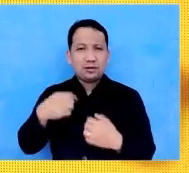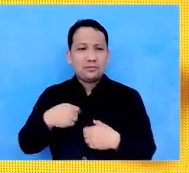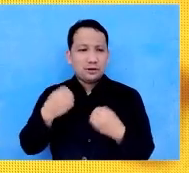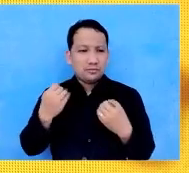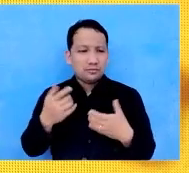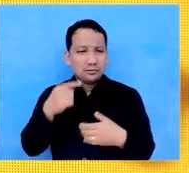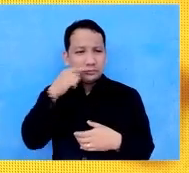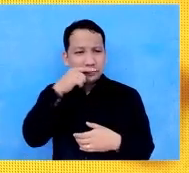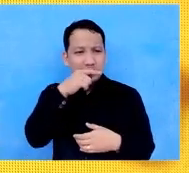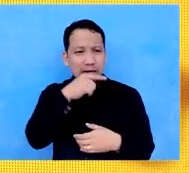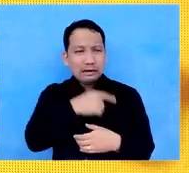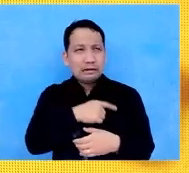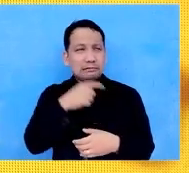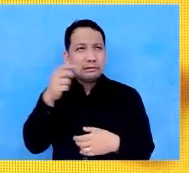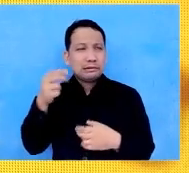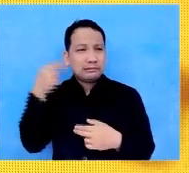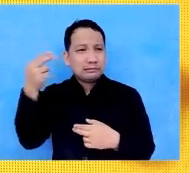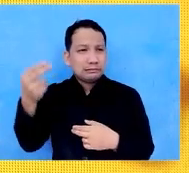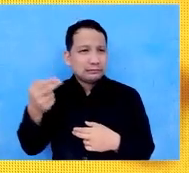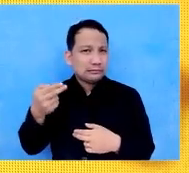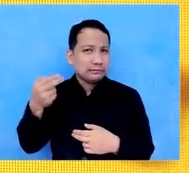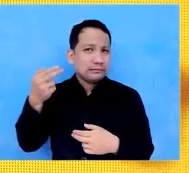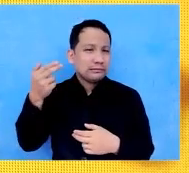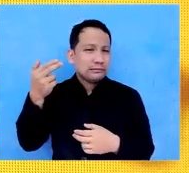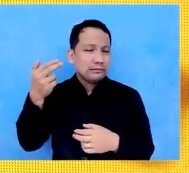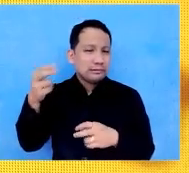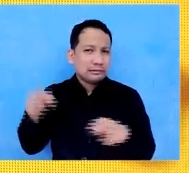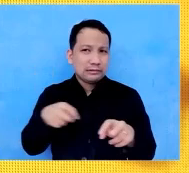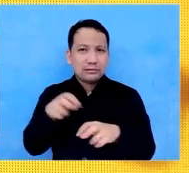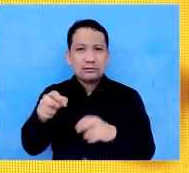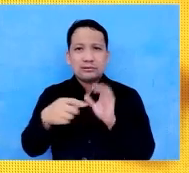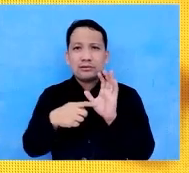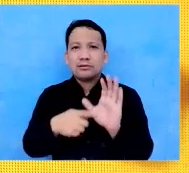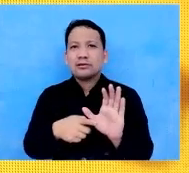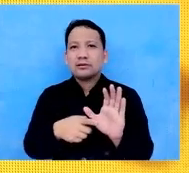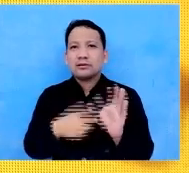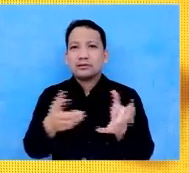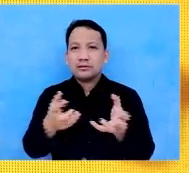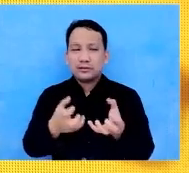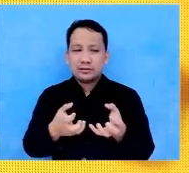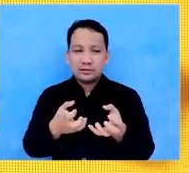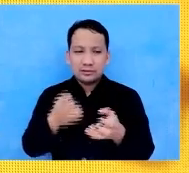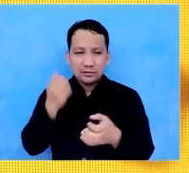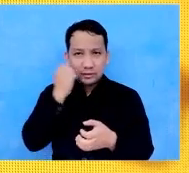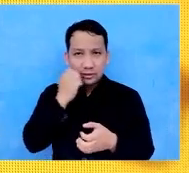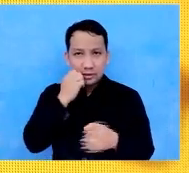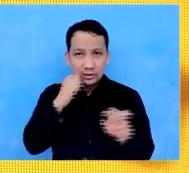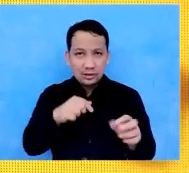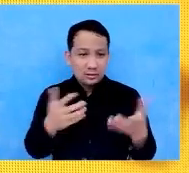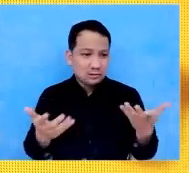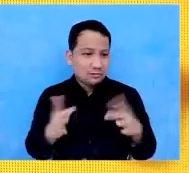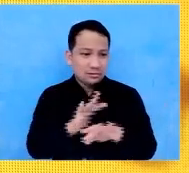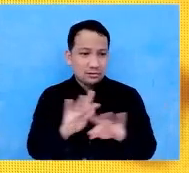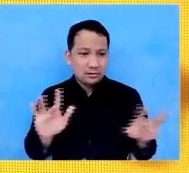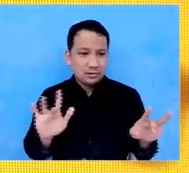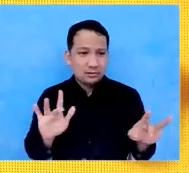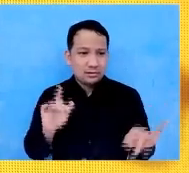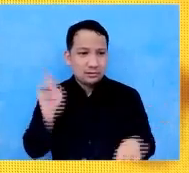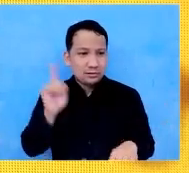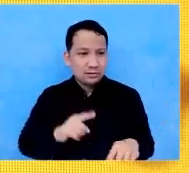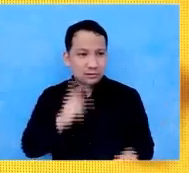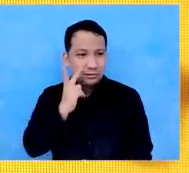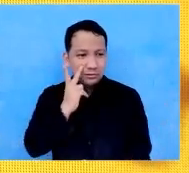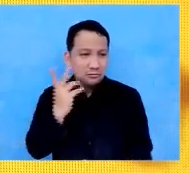Madayang tanhana iyong pansinin. Wala na